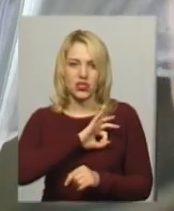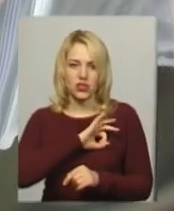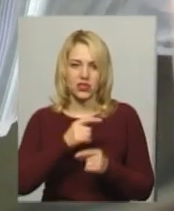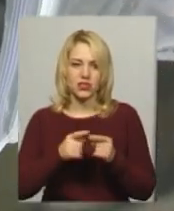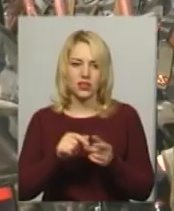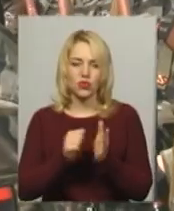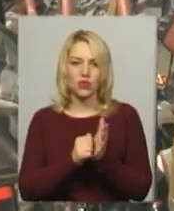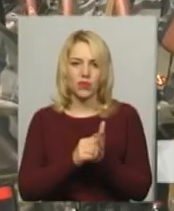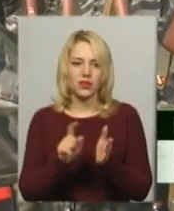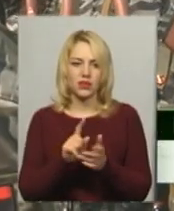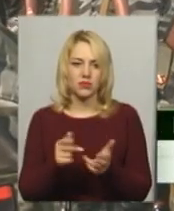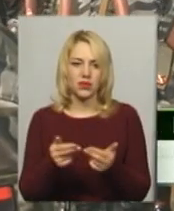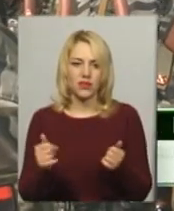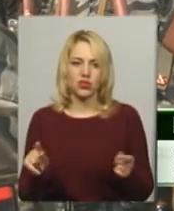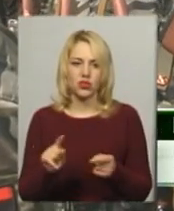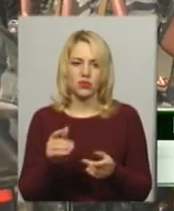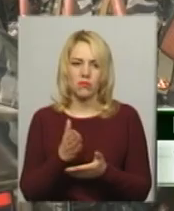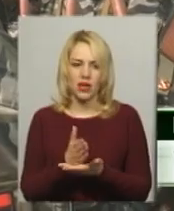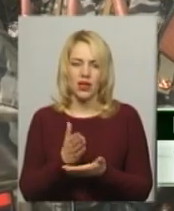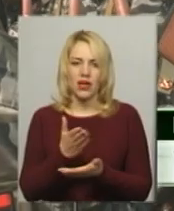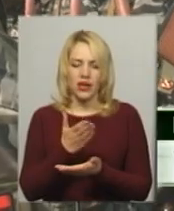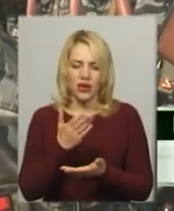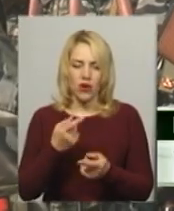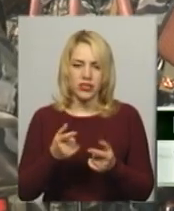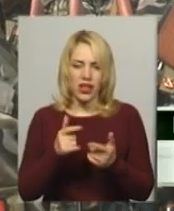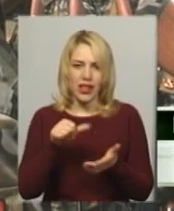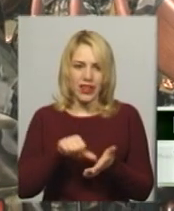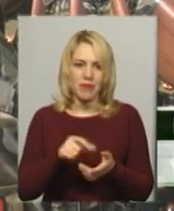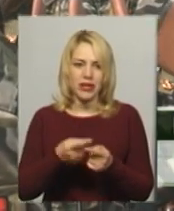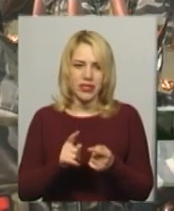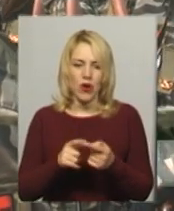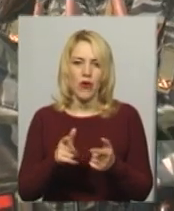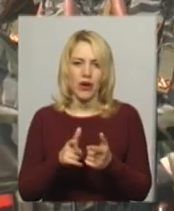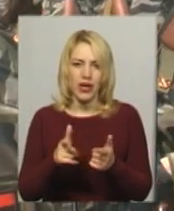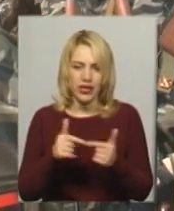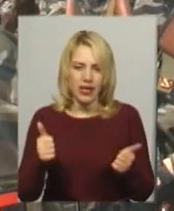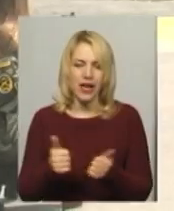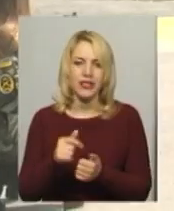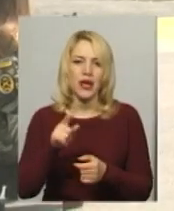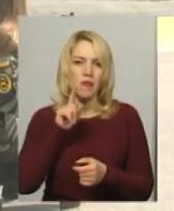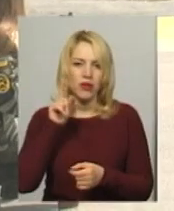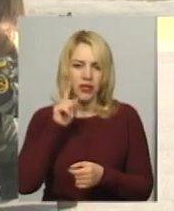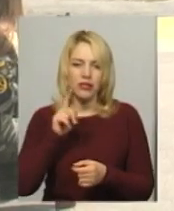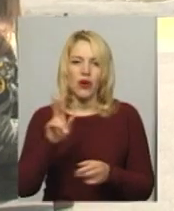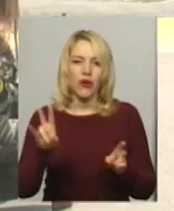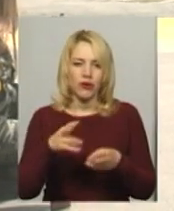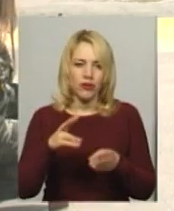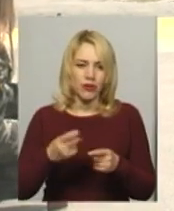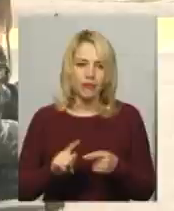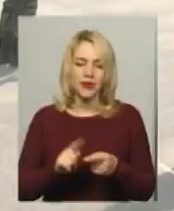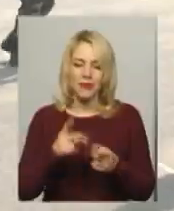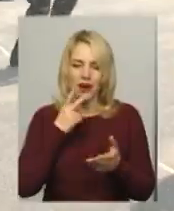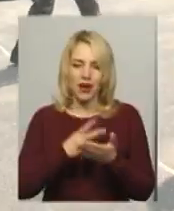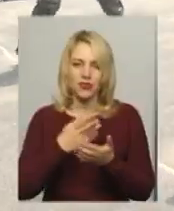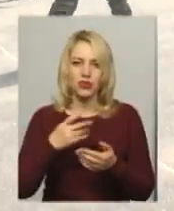документ наш, який підтверджує, що ми є членами цієї організації, цього клубу «Молодіжна козацька Січ Ярмолинеччини». Далі юнаки та дівчата